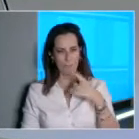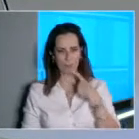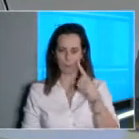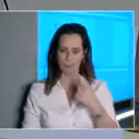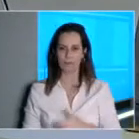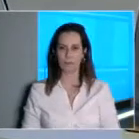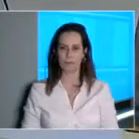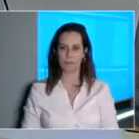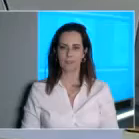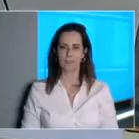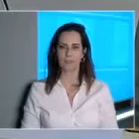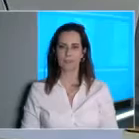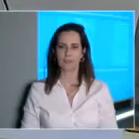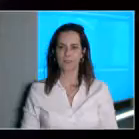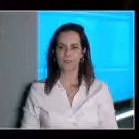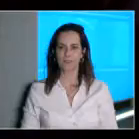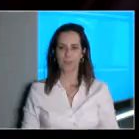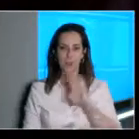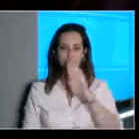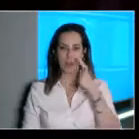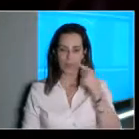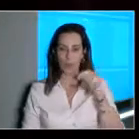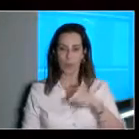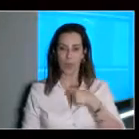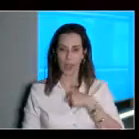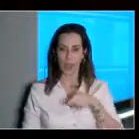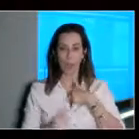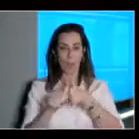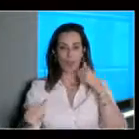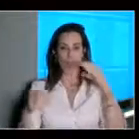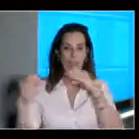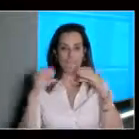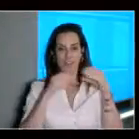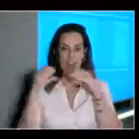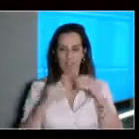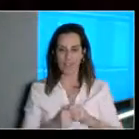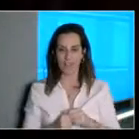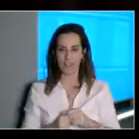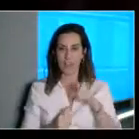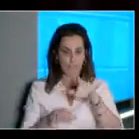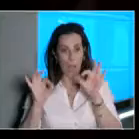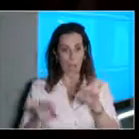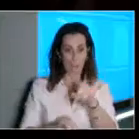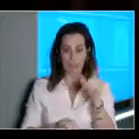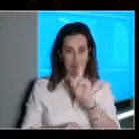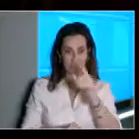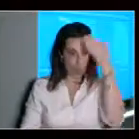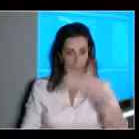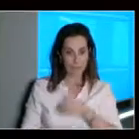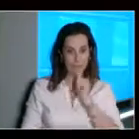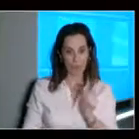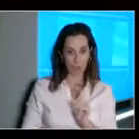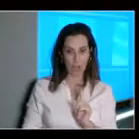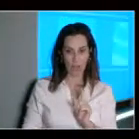הנה. אוקיי. ביבי, תראה, פה אנחנו בתור לפלאפל אצל הכוסף. זה אמיתי מאחורה, זה לא מסך